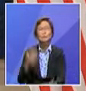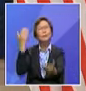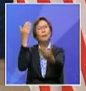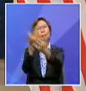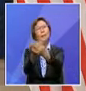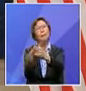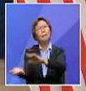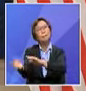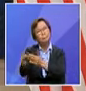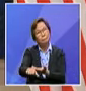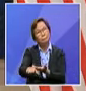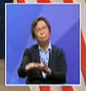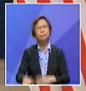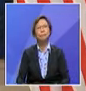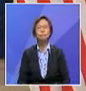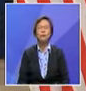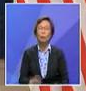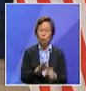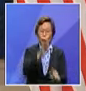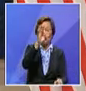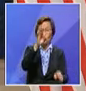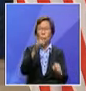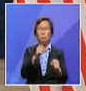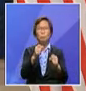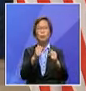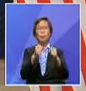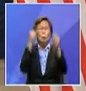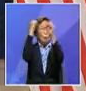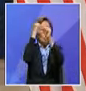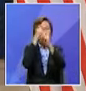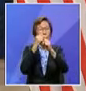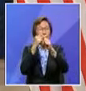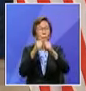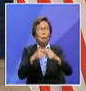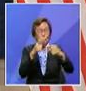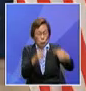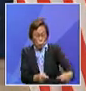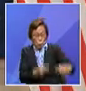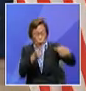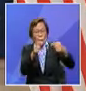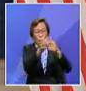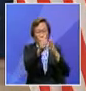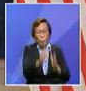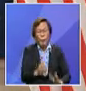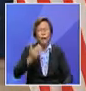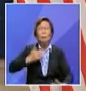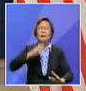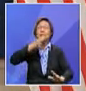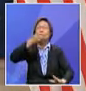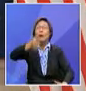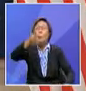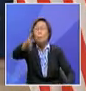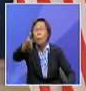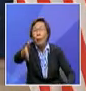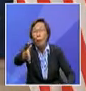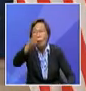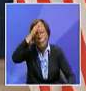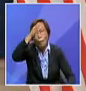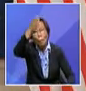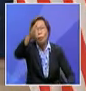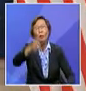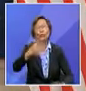kita. Semangat juang tinggi pemimpin dan nenek moyang kita dalam menuntut kemerdekaan